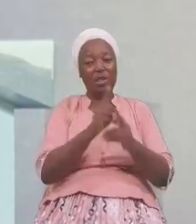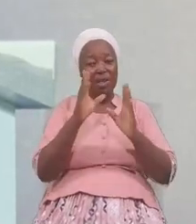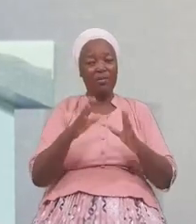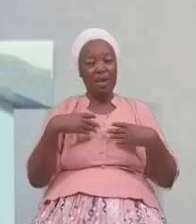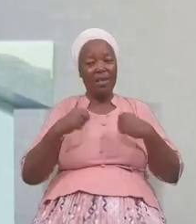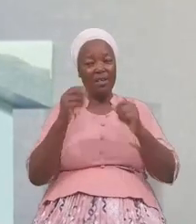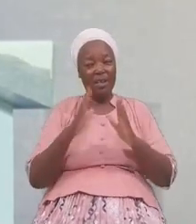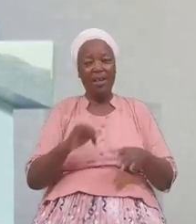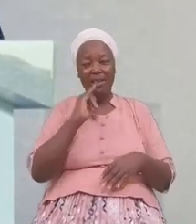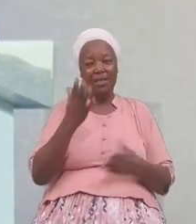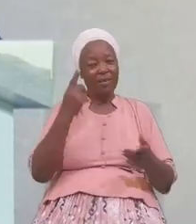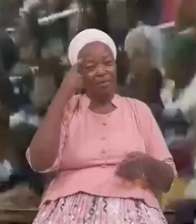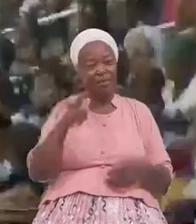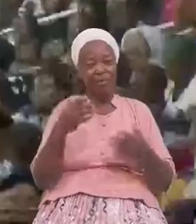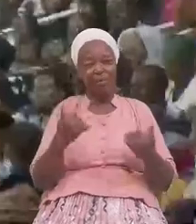toi.